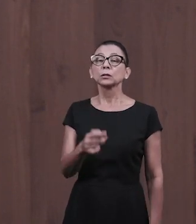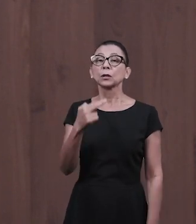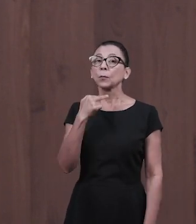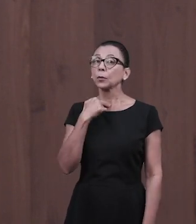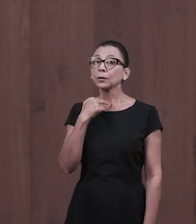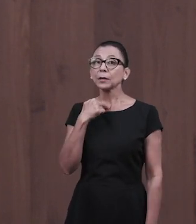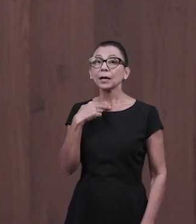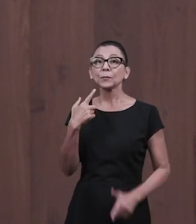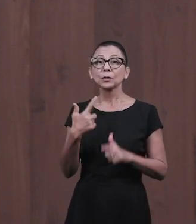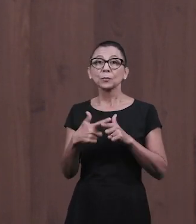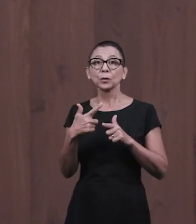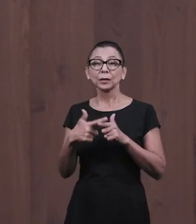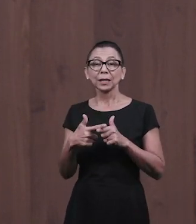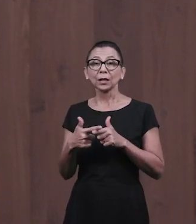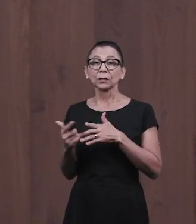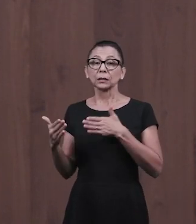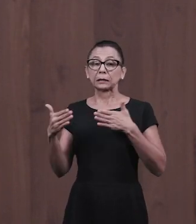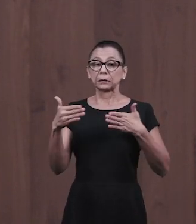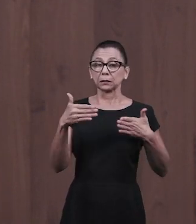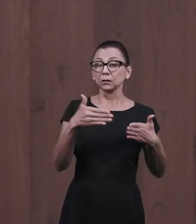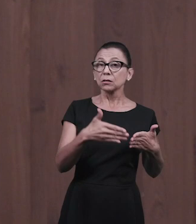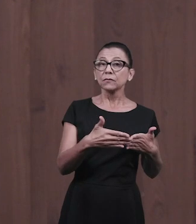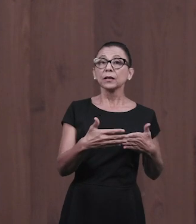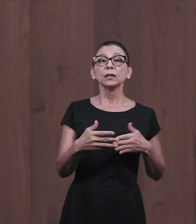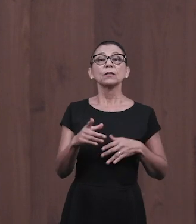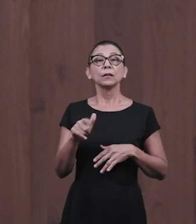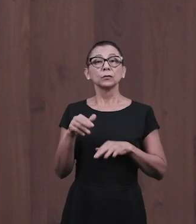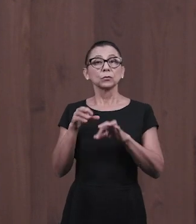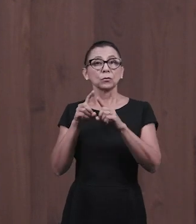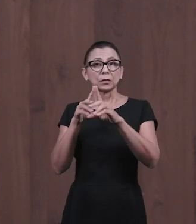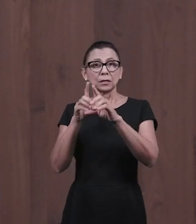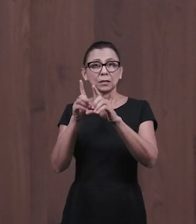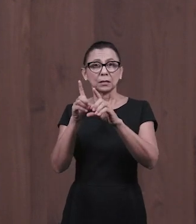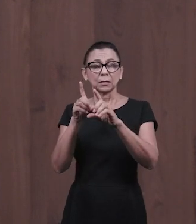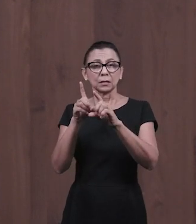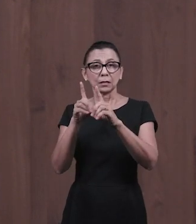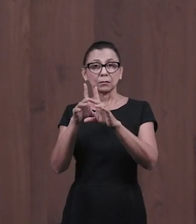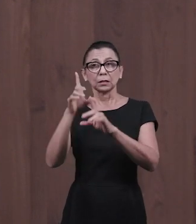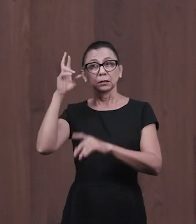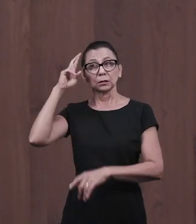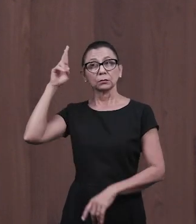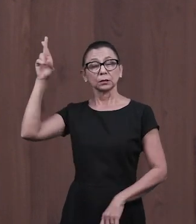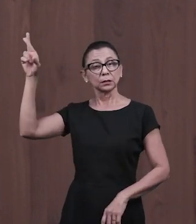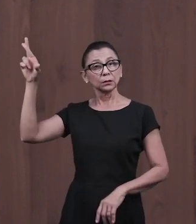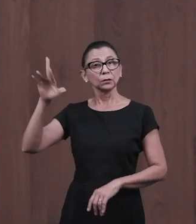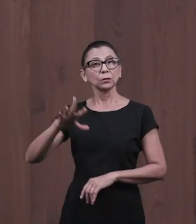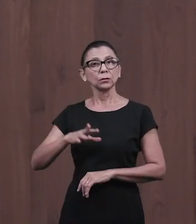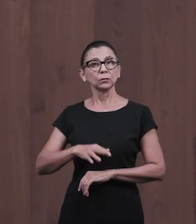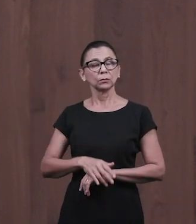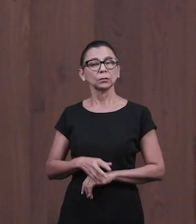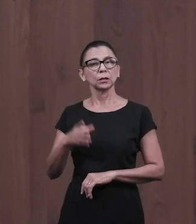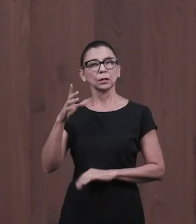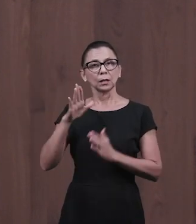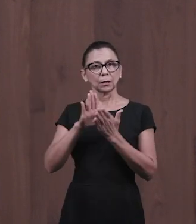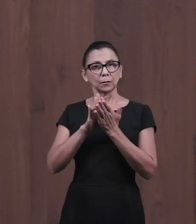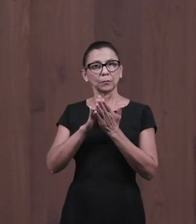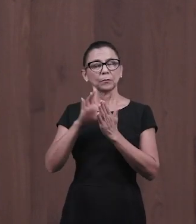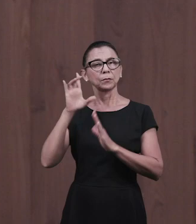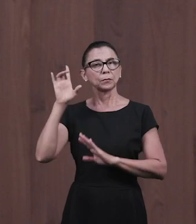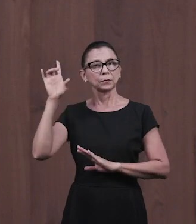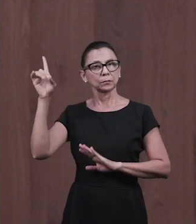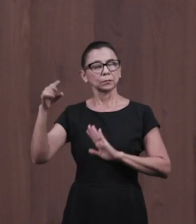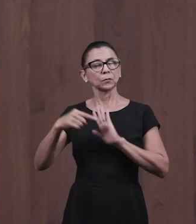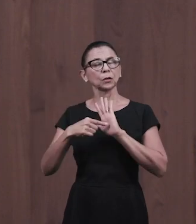Seigneur. Et ce n'est pas cela que Dieu a pour ses serviteurs. Ce n'est pas cela que Dieu veut pour nous. La parole de Dieu nous dit